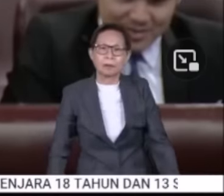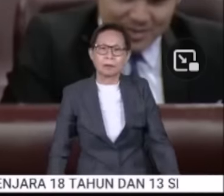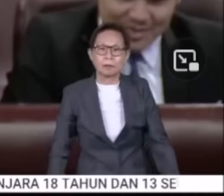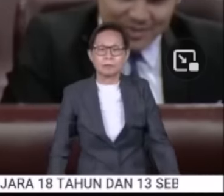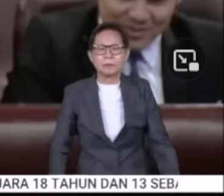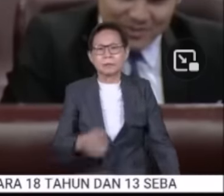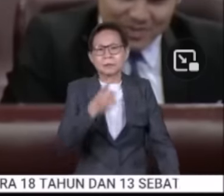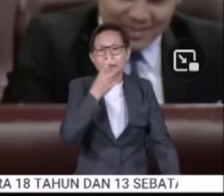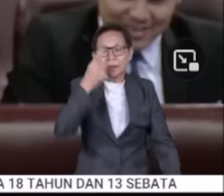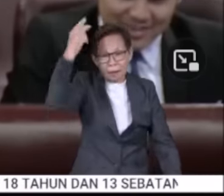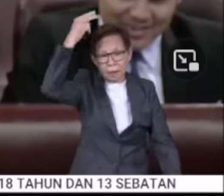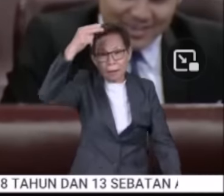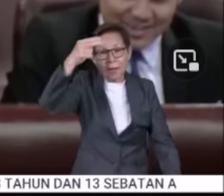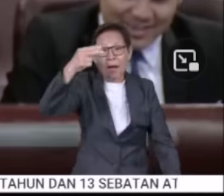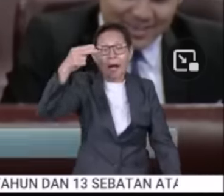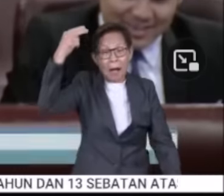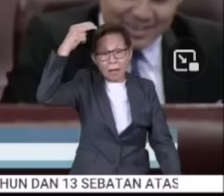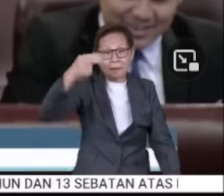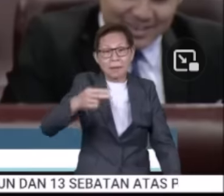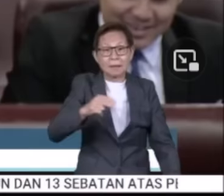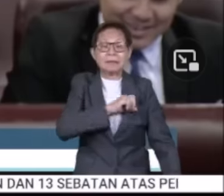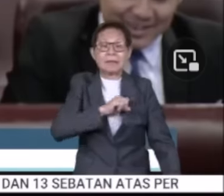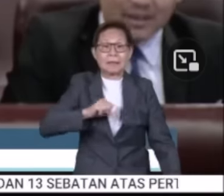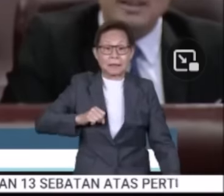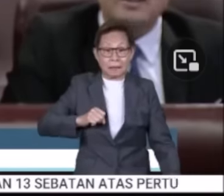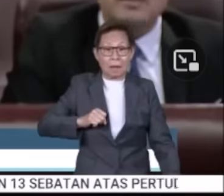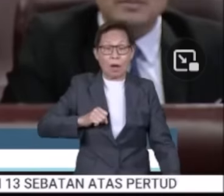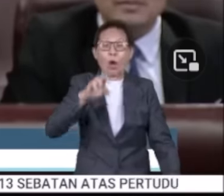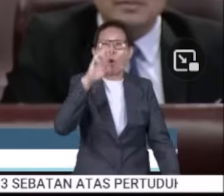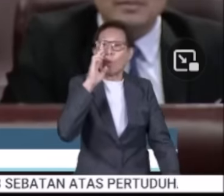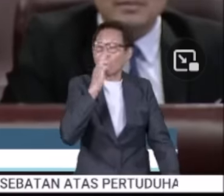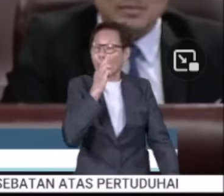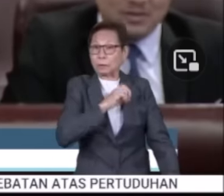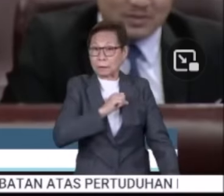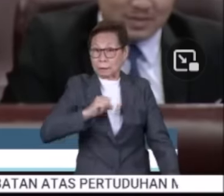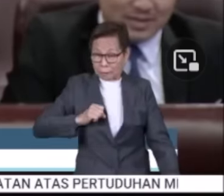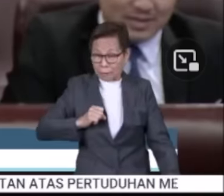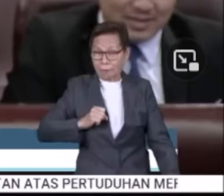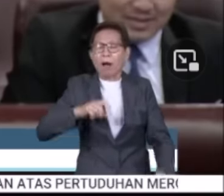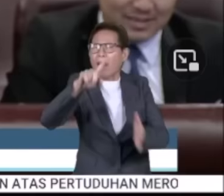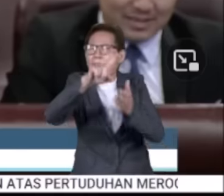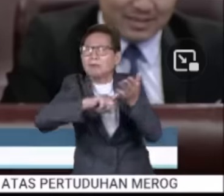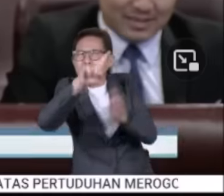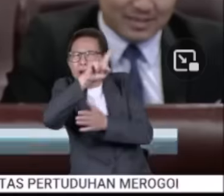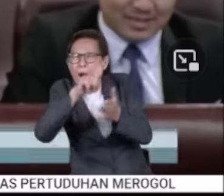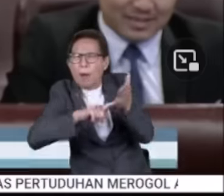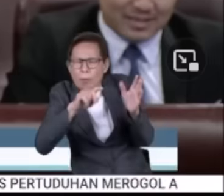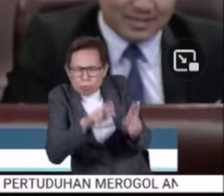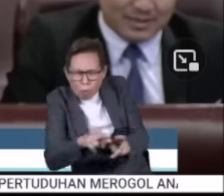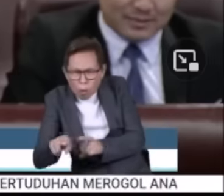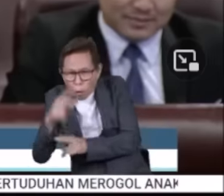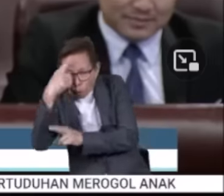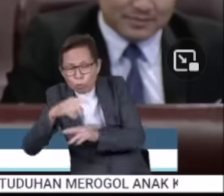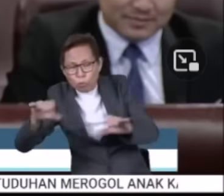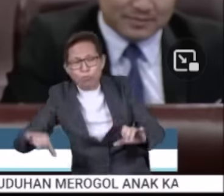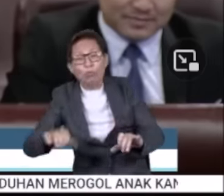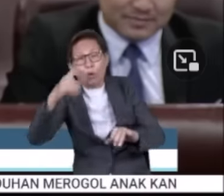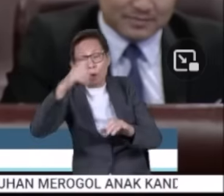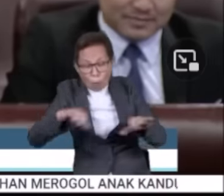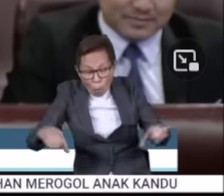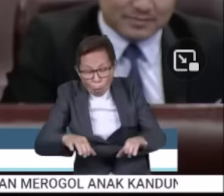Datin Haji Harus Suryati, Senator, bertanyakan apakah perancangan yang kita sedang lakukan untuk